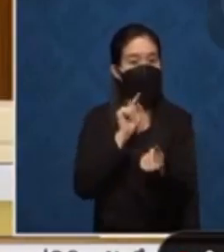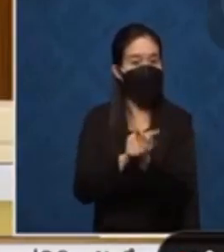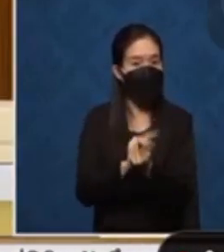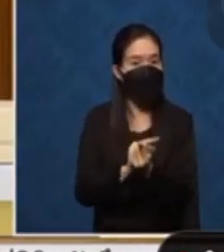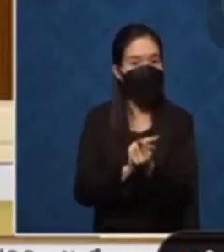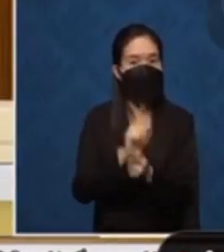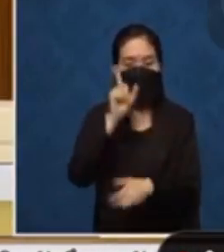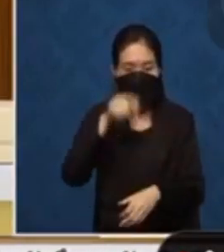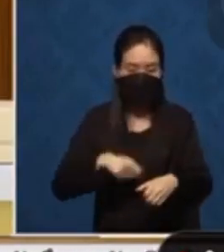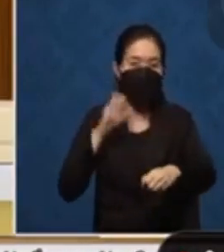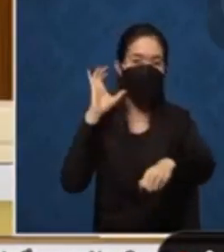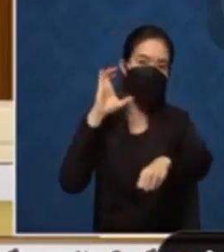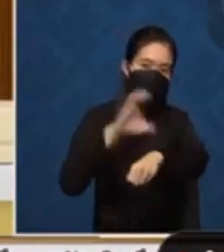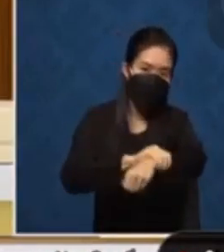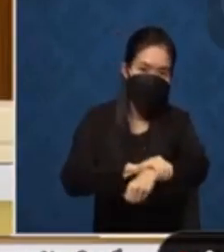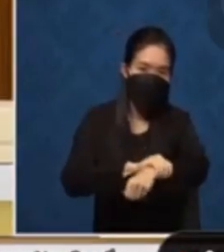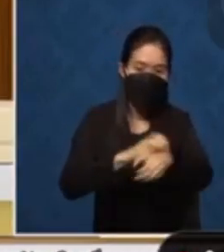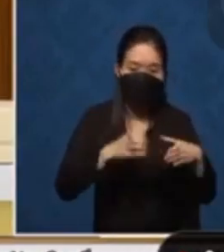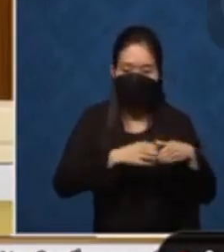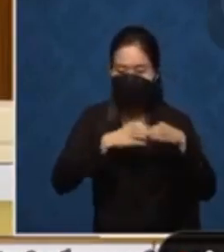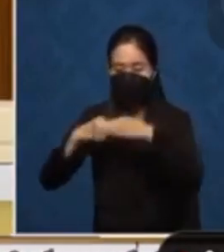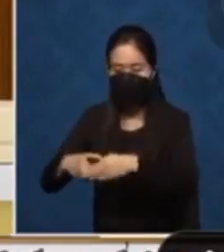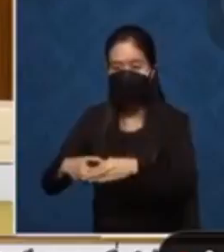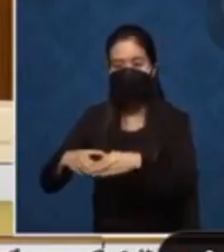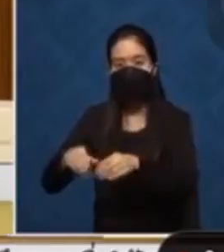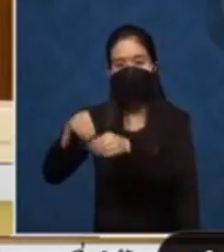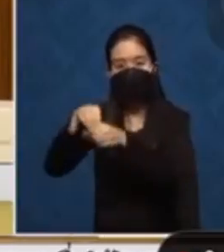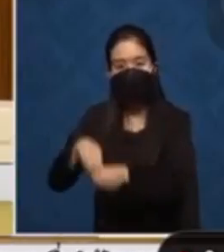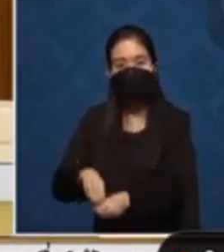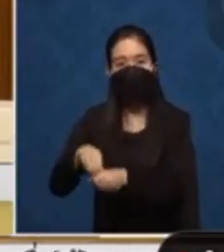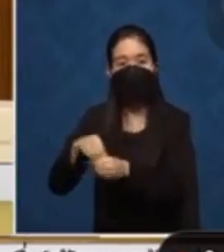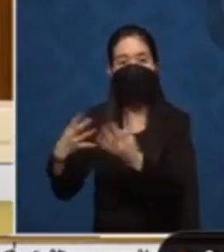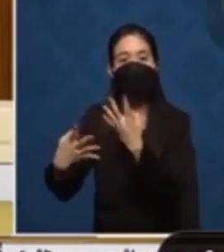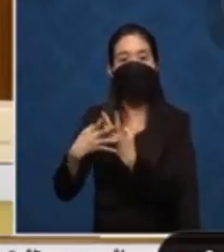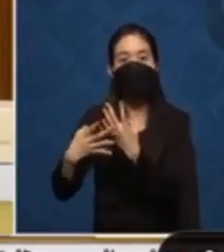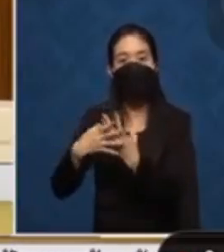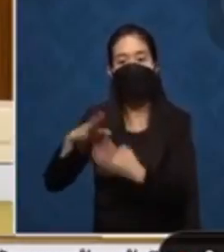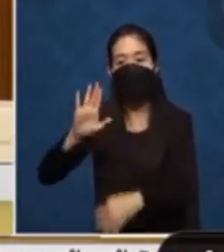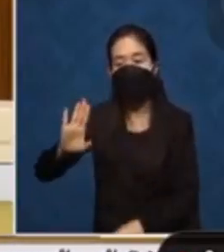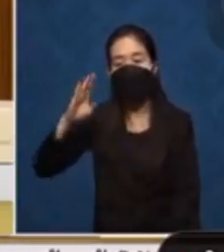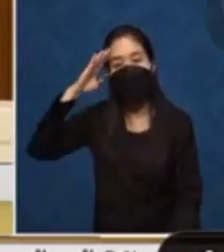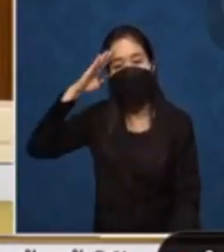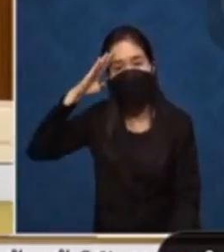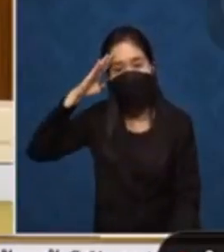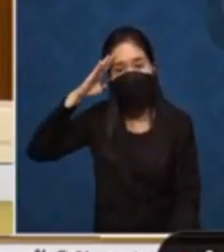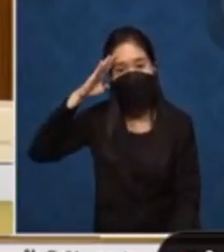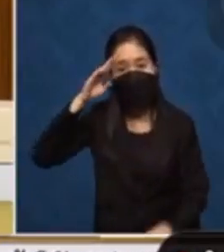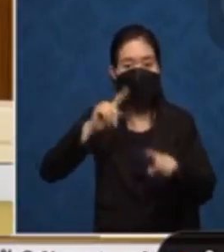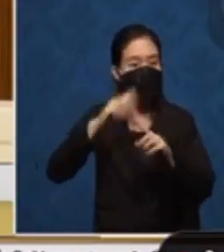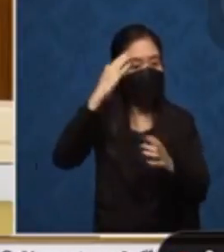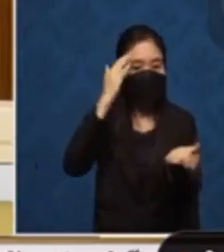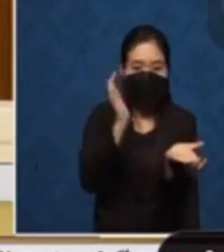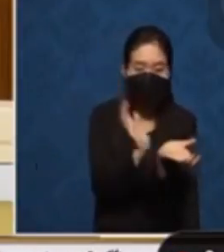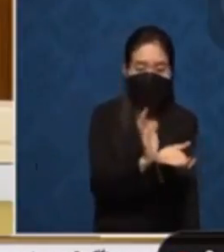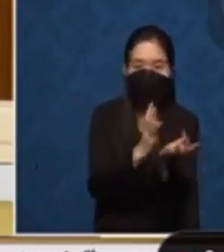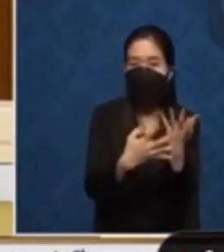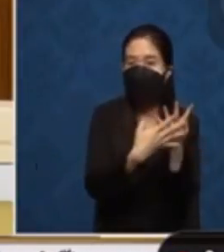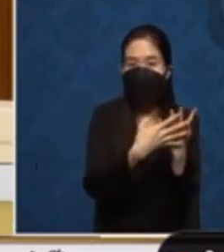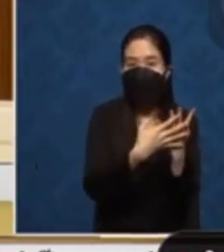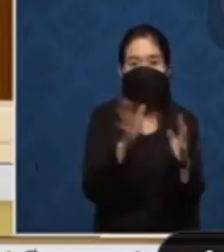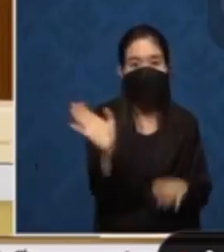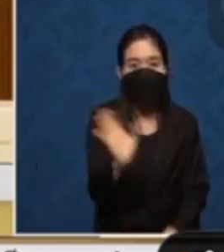ตัวในค้ายถหารหอสถานที่คมขังอื่นซึ่งไม่ใช่สถานีตำรวจหรือเรื่อนจำได้